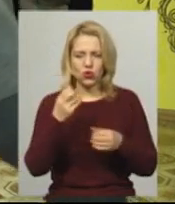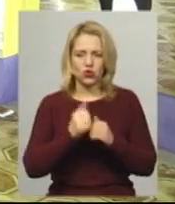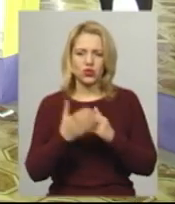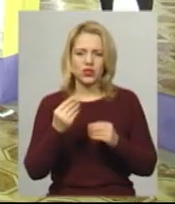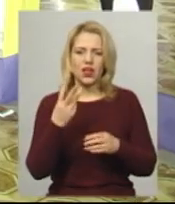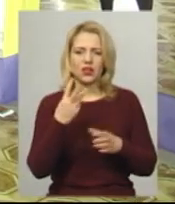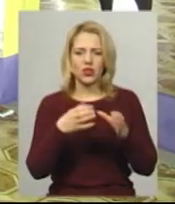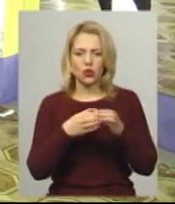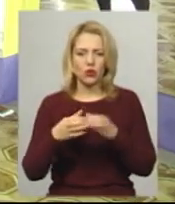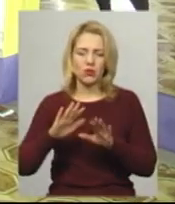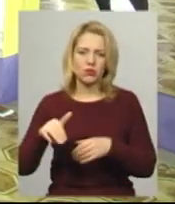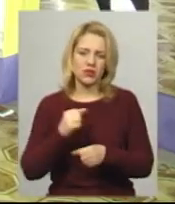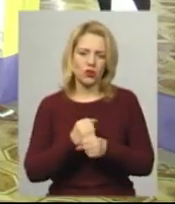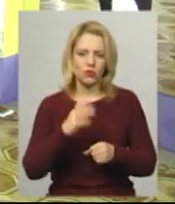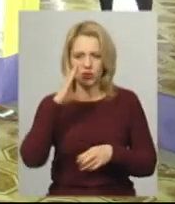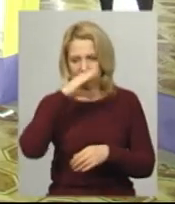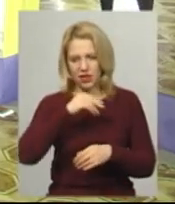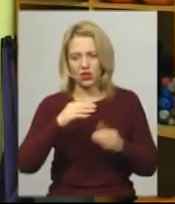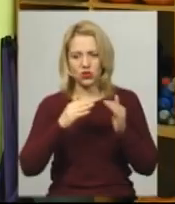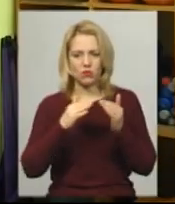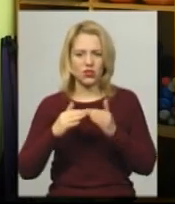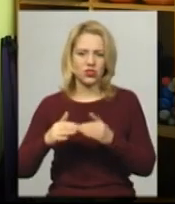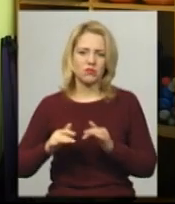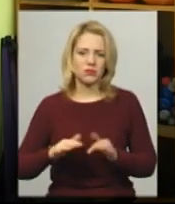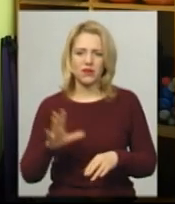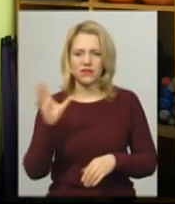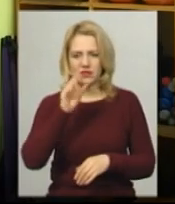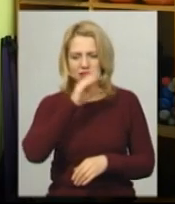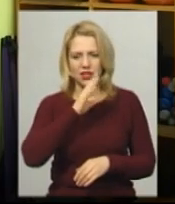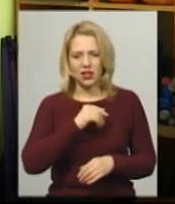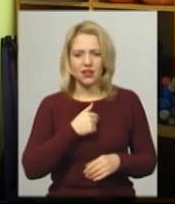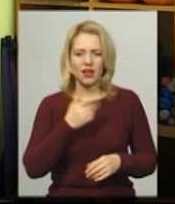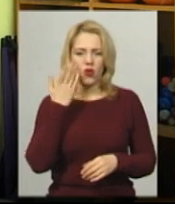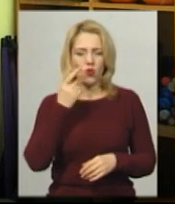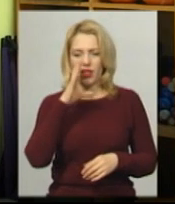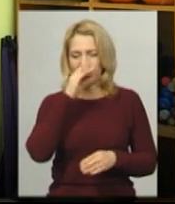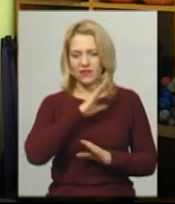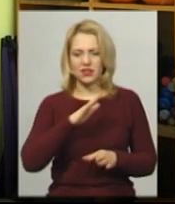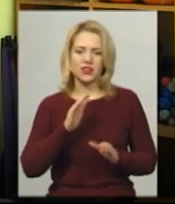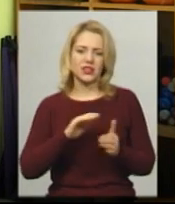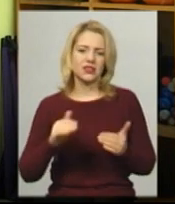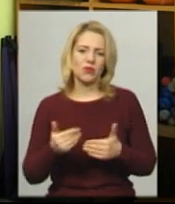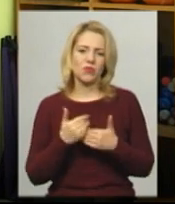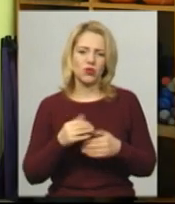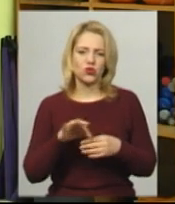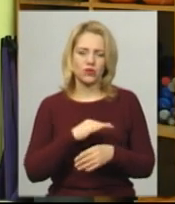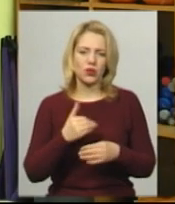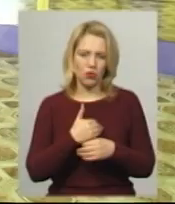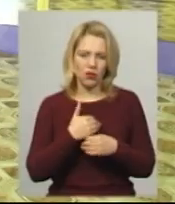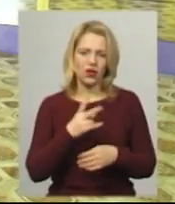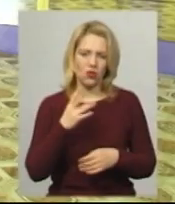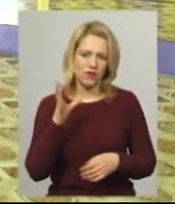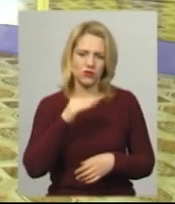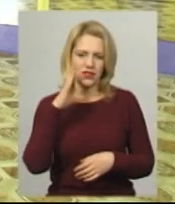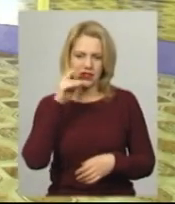групами і каже, після роботи встигає із домашніми справами. Все встигаю. Ну, коли не встигаю, то діти допомагають, чи чоловік допомагає, але